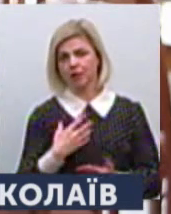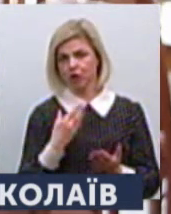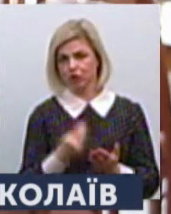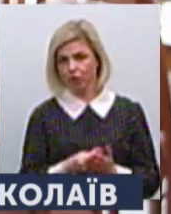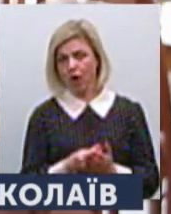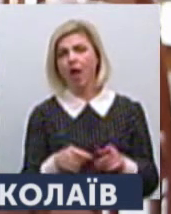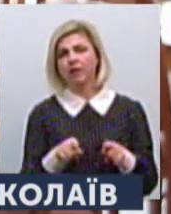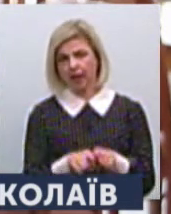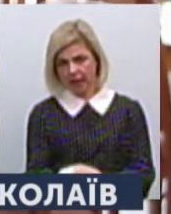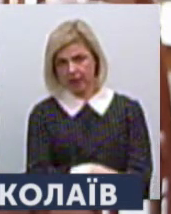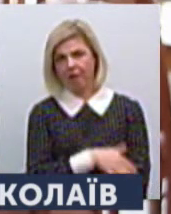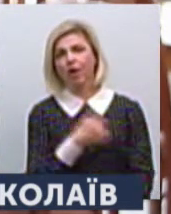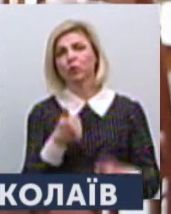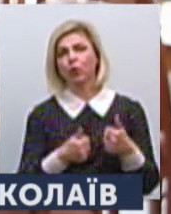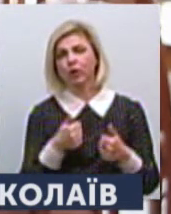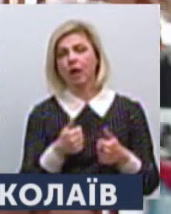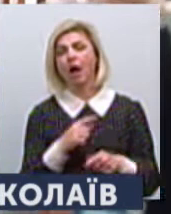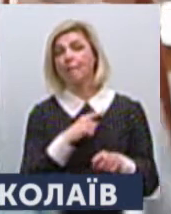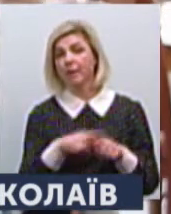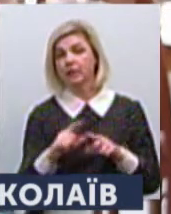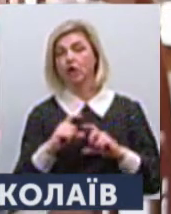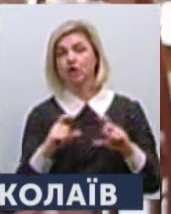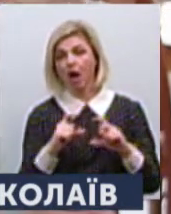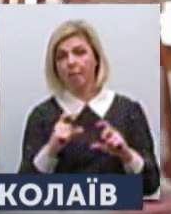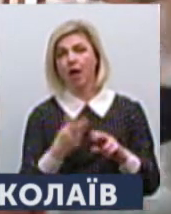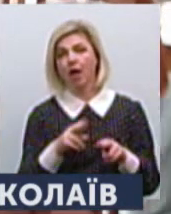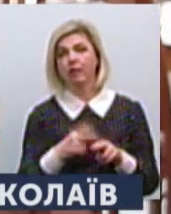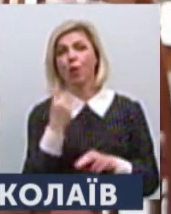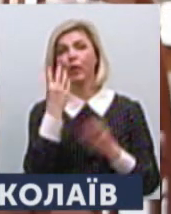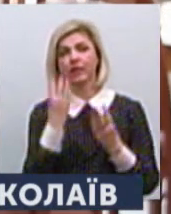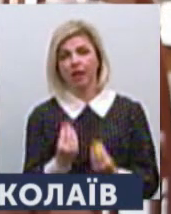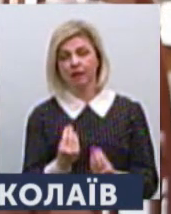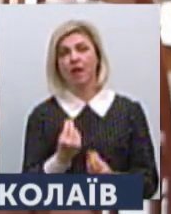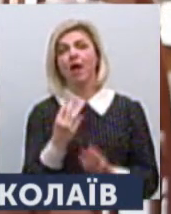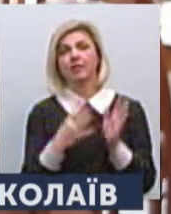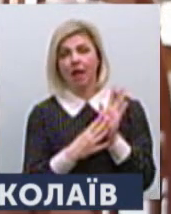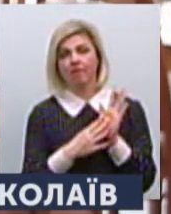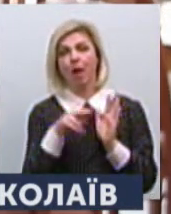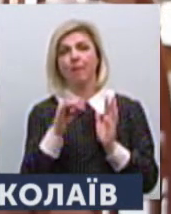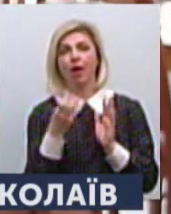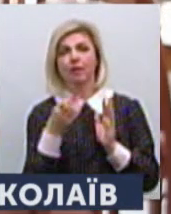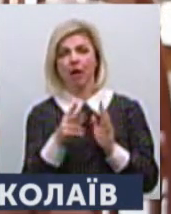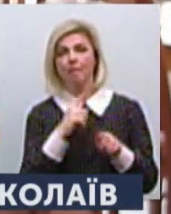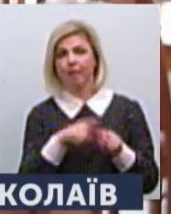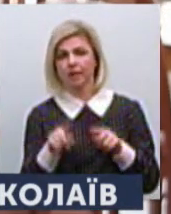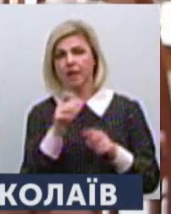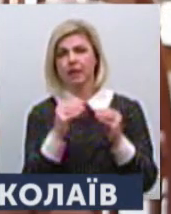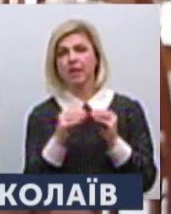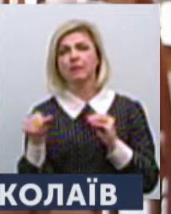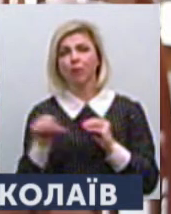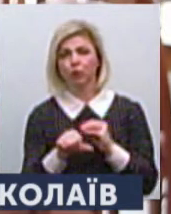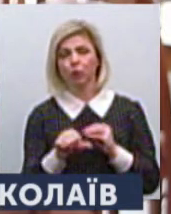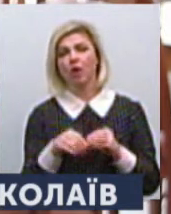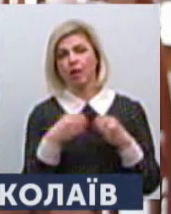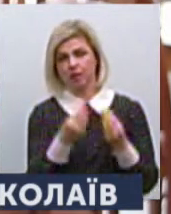це такий тривалий турнір. Швидкі шахи – цей турнір проходить у один день. Граються 9 партій поспіль швидко, за 10 хвилин, які даються